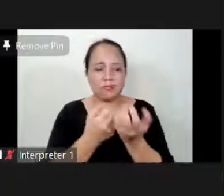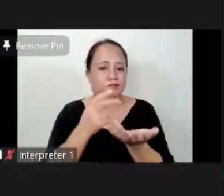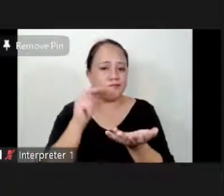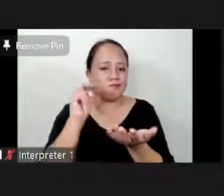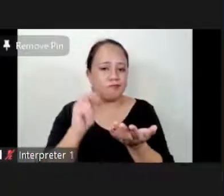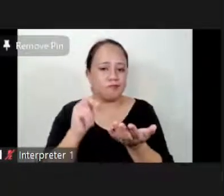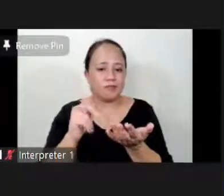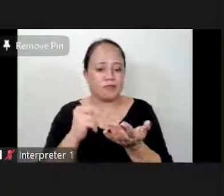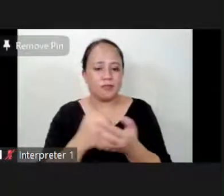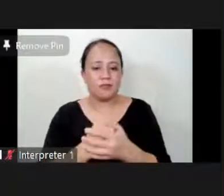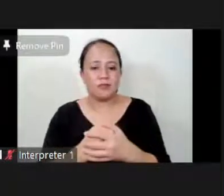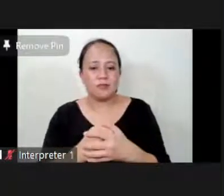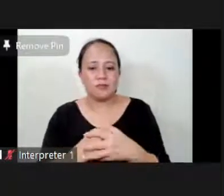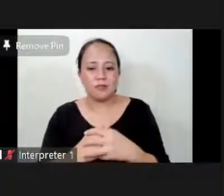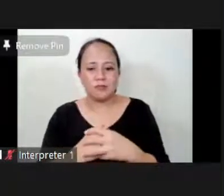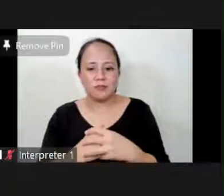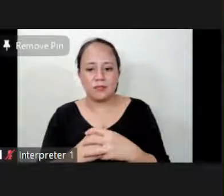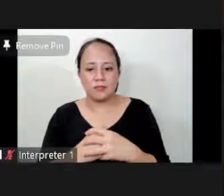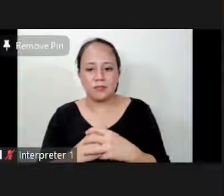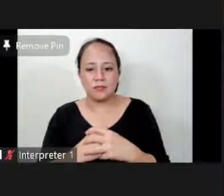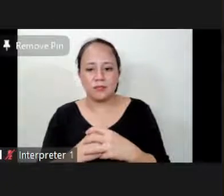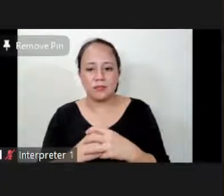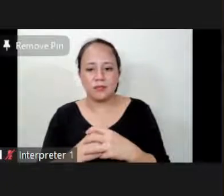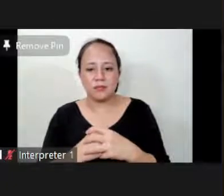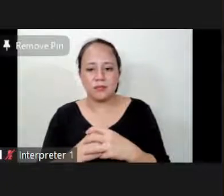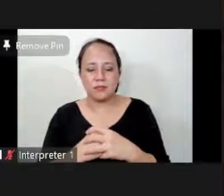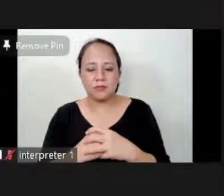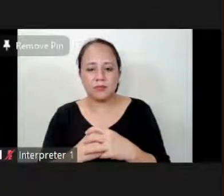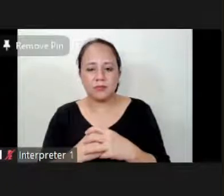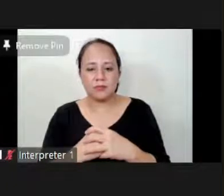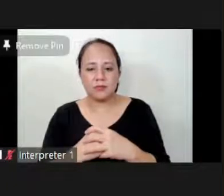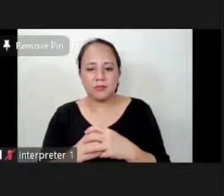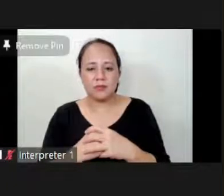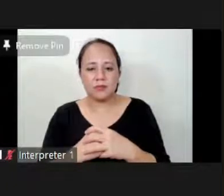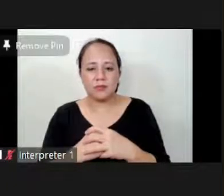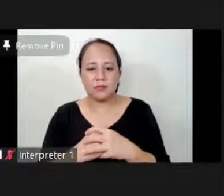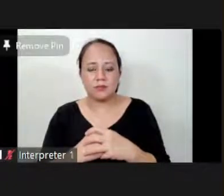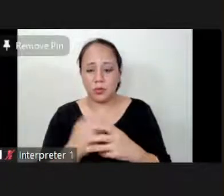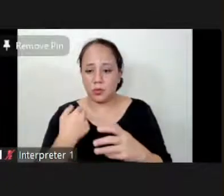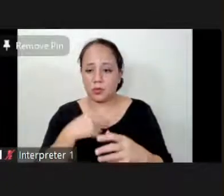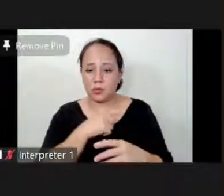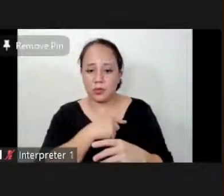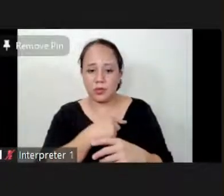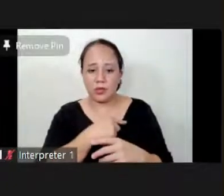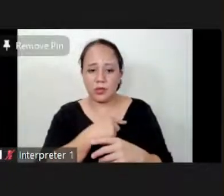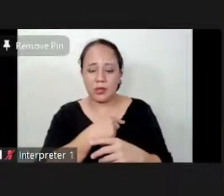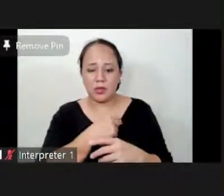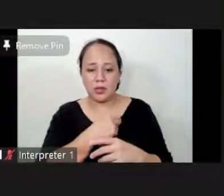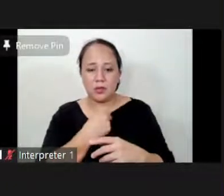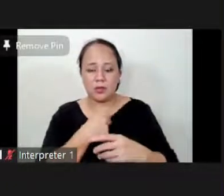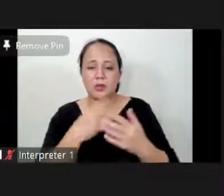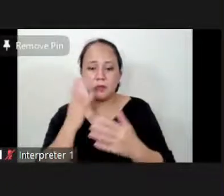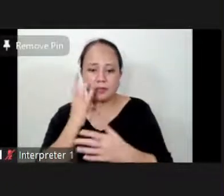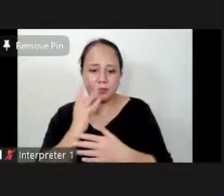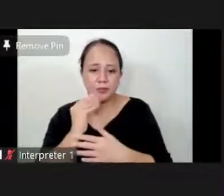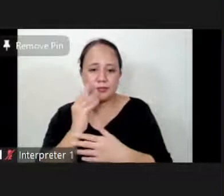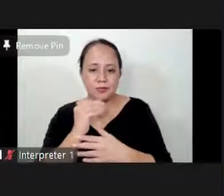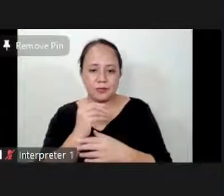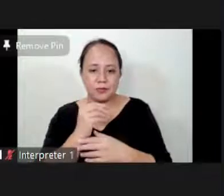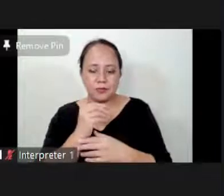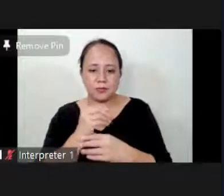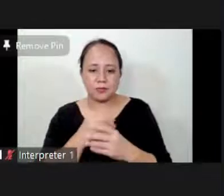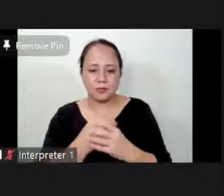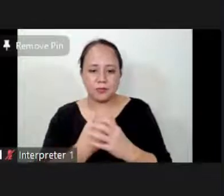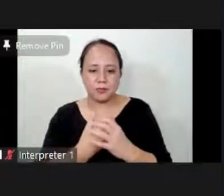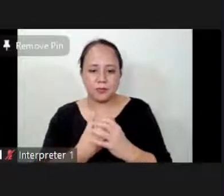kanilang pang-araw-araw na pamumuhay. How much more na kami na dumaranas ng